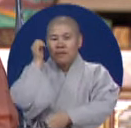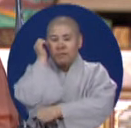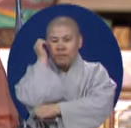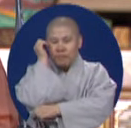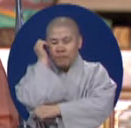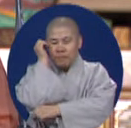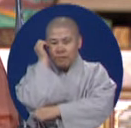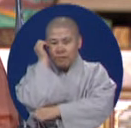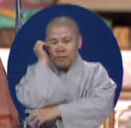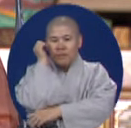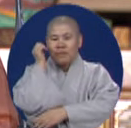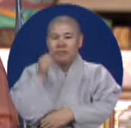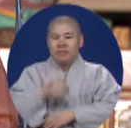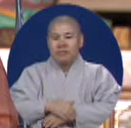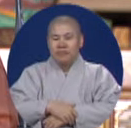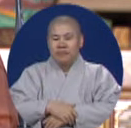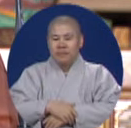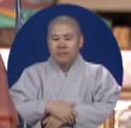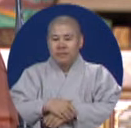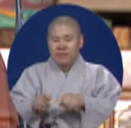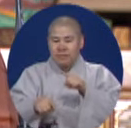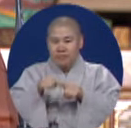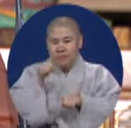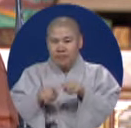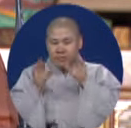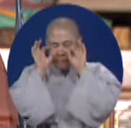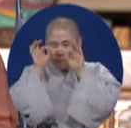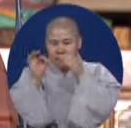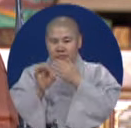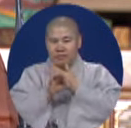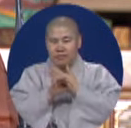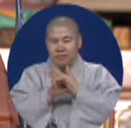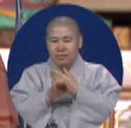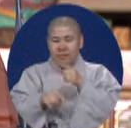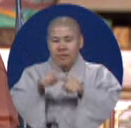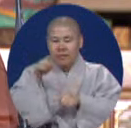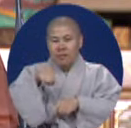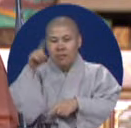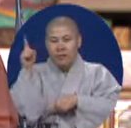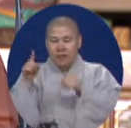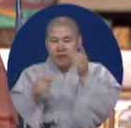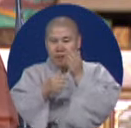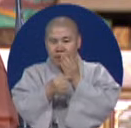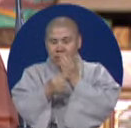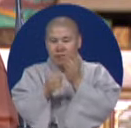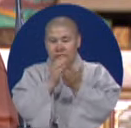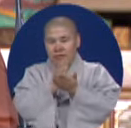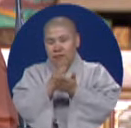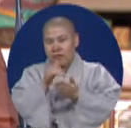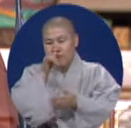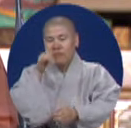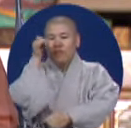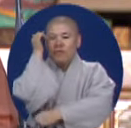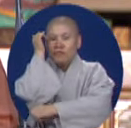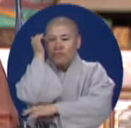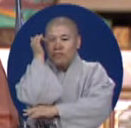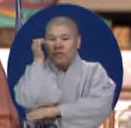근본. 뭐 나무도 보면 가지도 있고 잎도 있고 뭐 여러 가지가 있지만 뿌리가